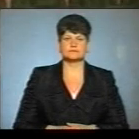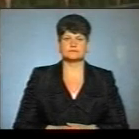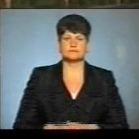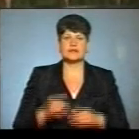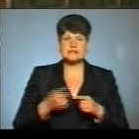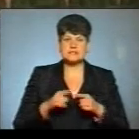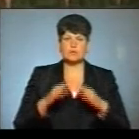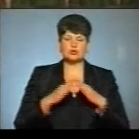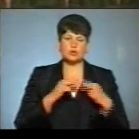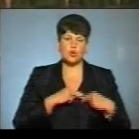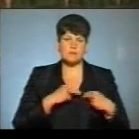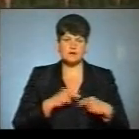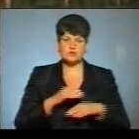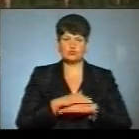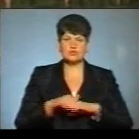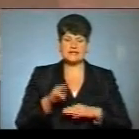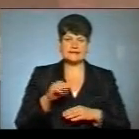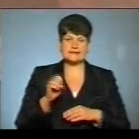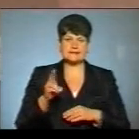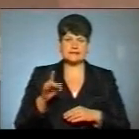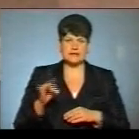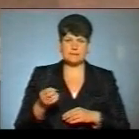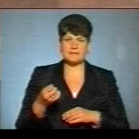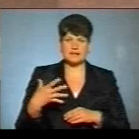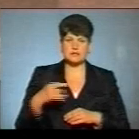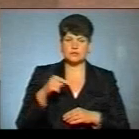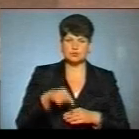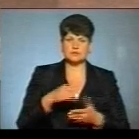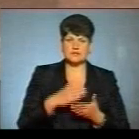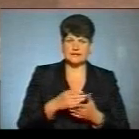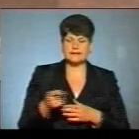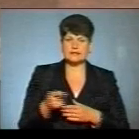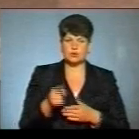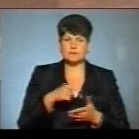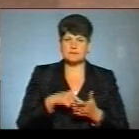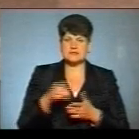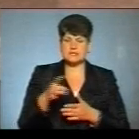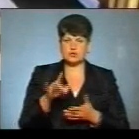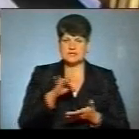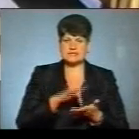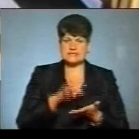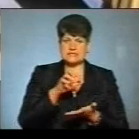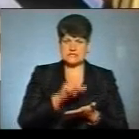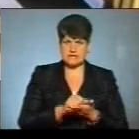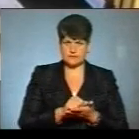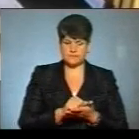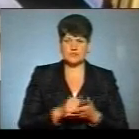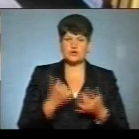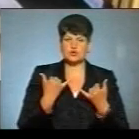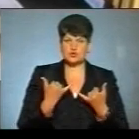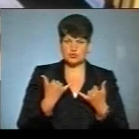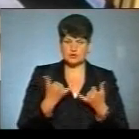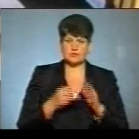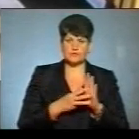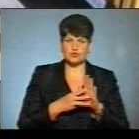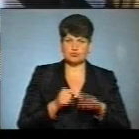Це будинок праці, що по вулиці Текстильній, 15. Тут знаходиться Тернопільський міськрайонний центр зайнятості. І сюди з